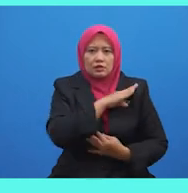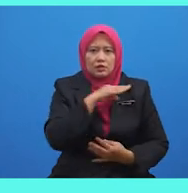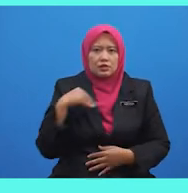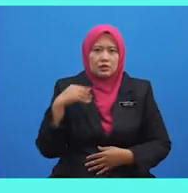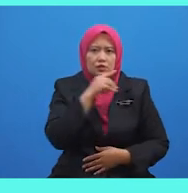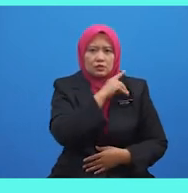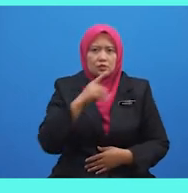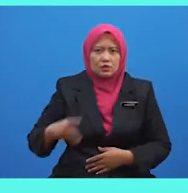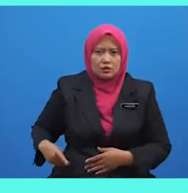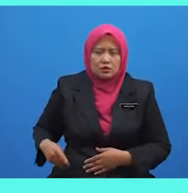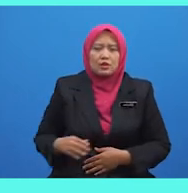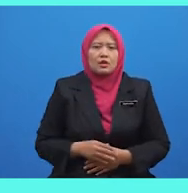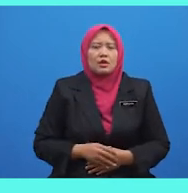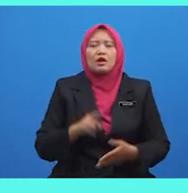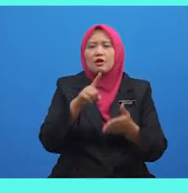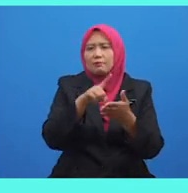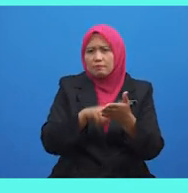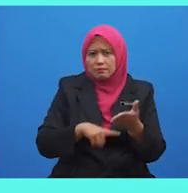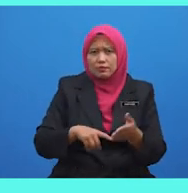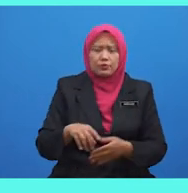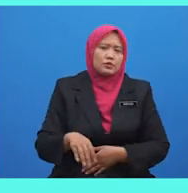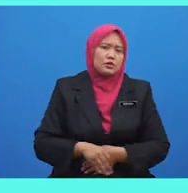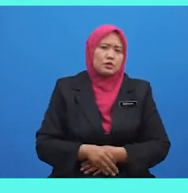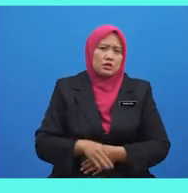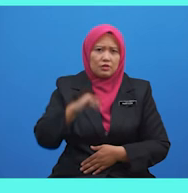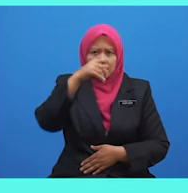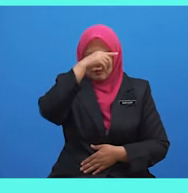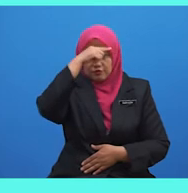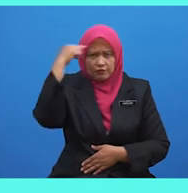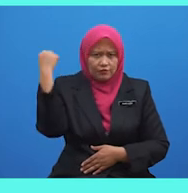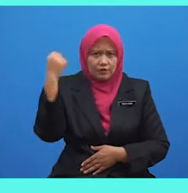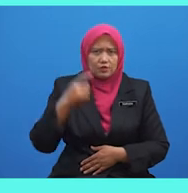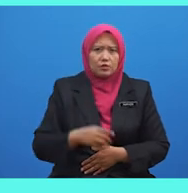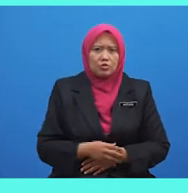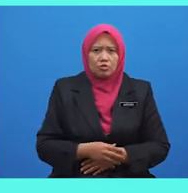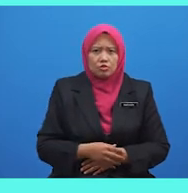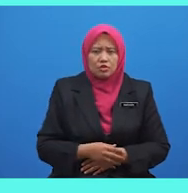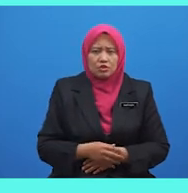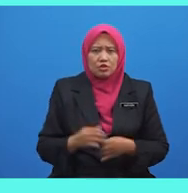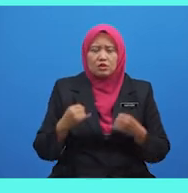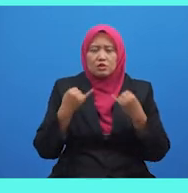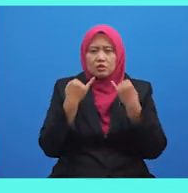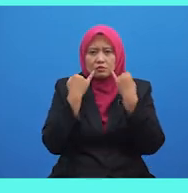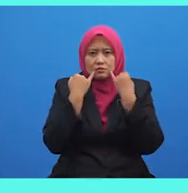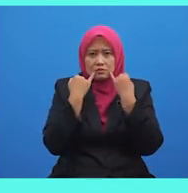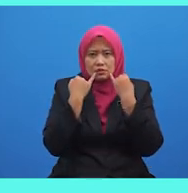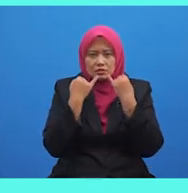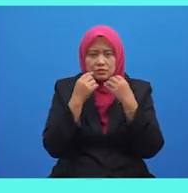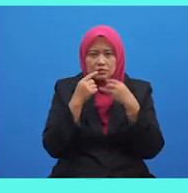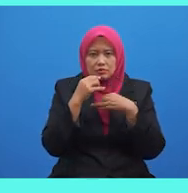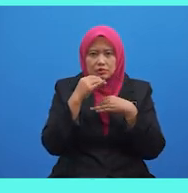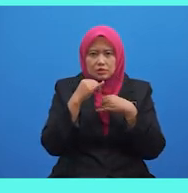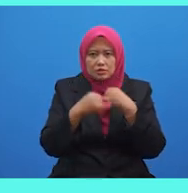berjaya menghadapi cabaran tersebut? Jadi murid-murid boleh cuba menjawab soalan ini dan minta bimbingan